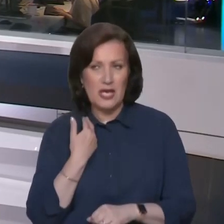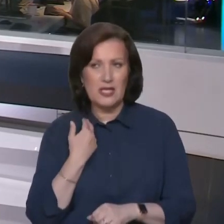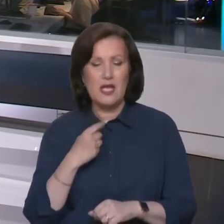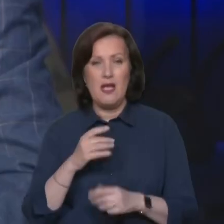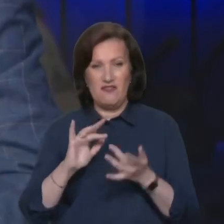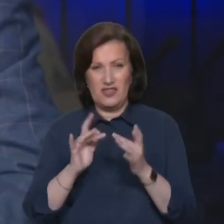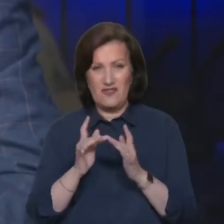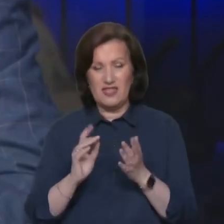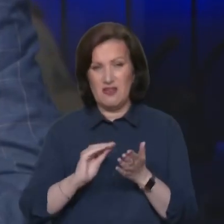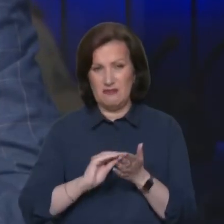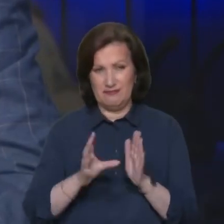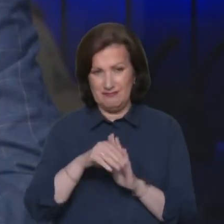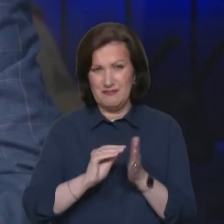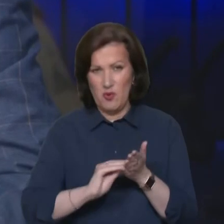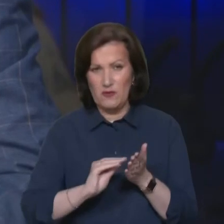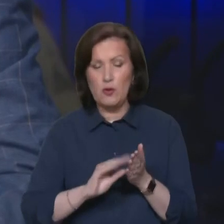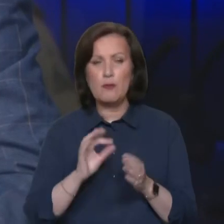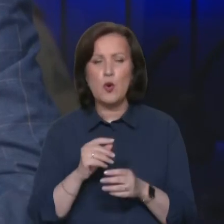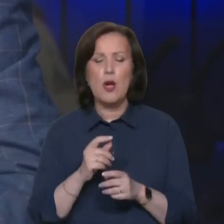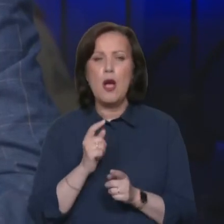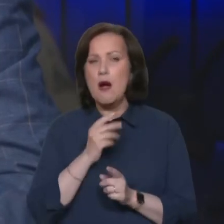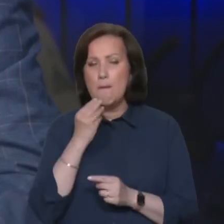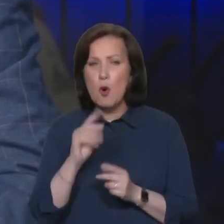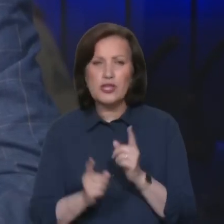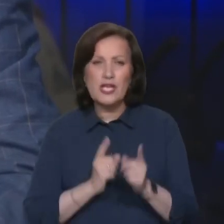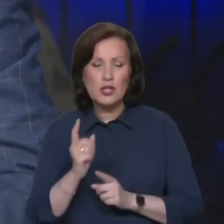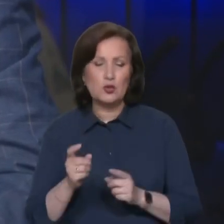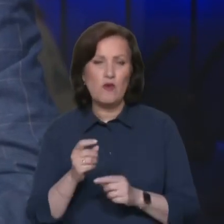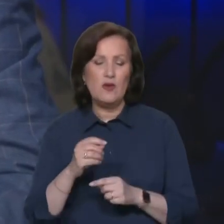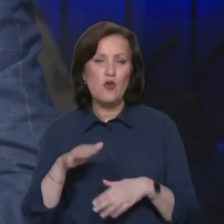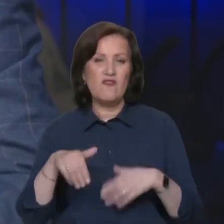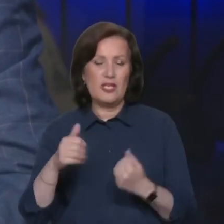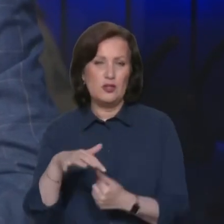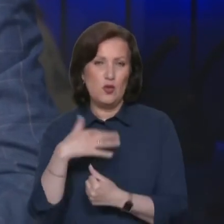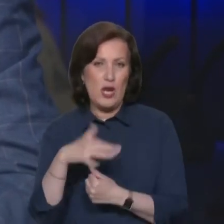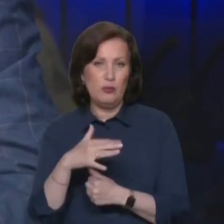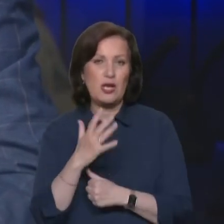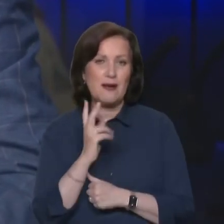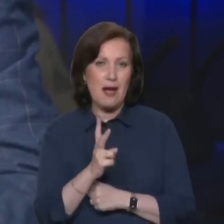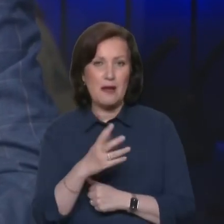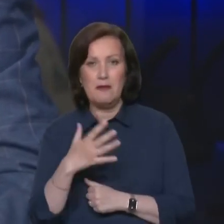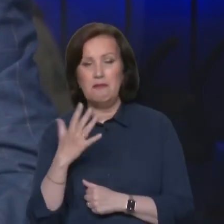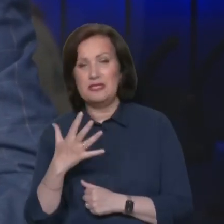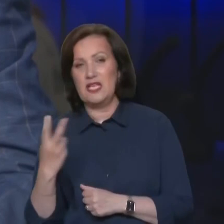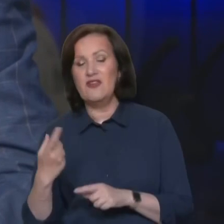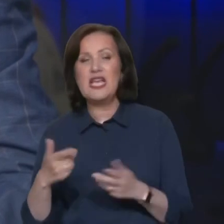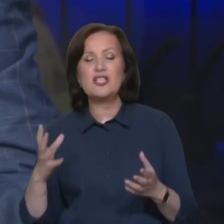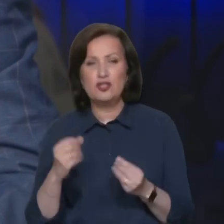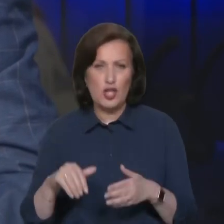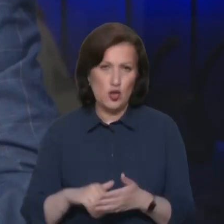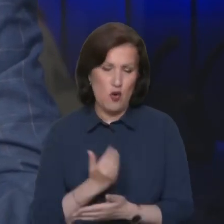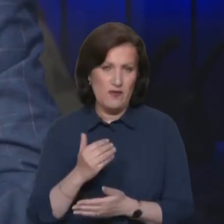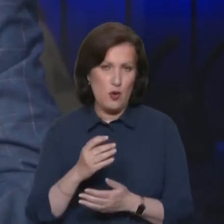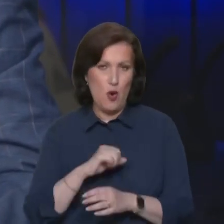Твіттер повідомила про значно модернізовану версію гелікоптера К-52. Які ще нові озброєння